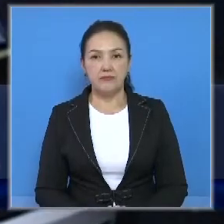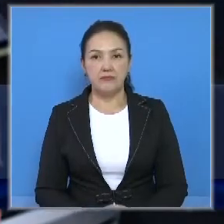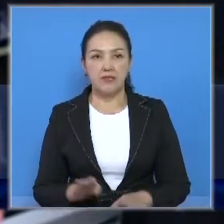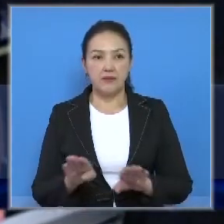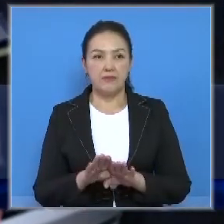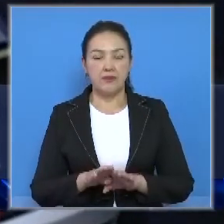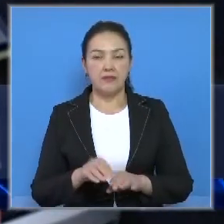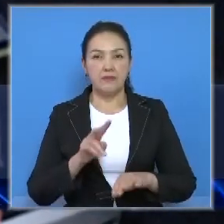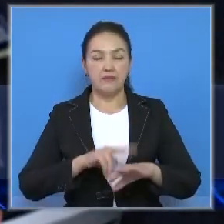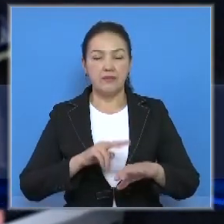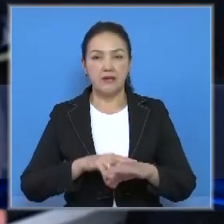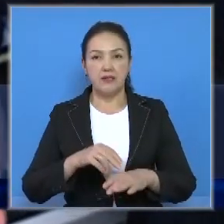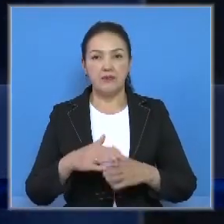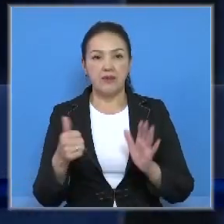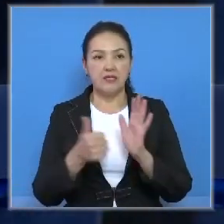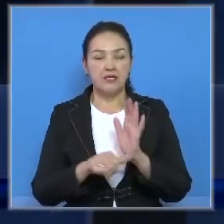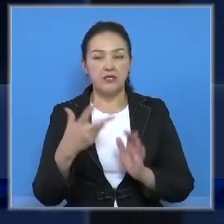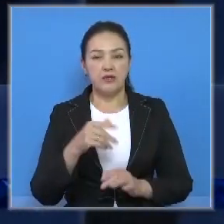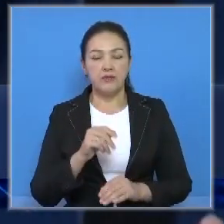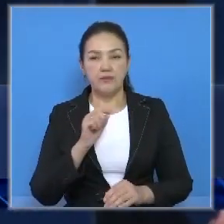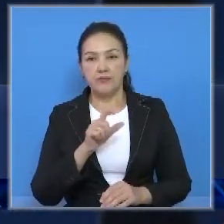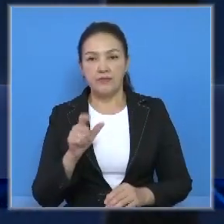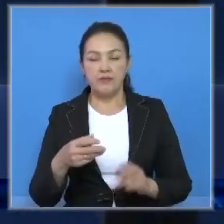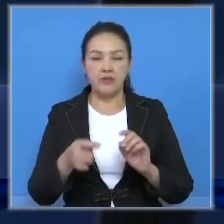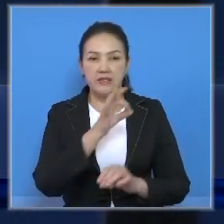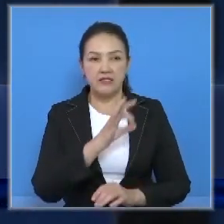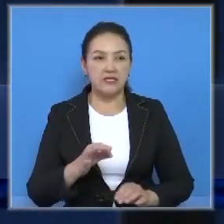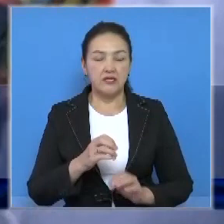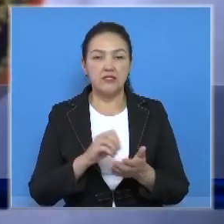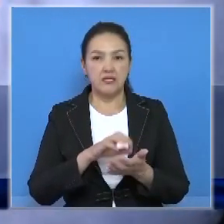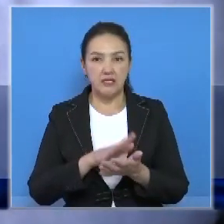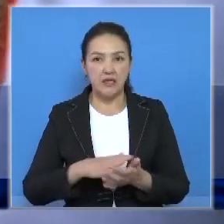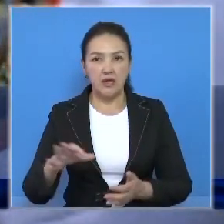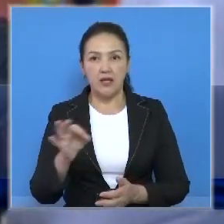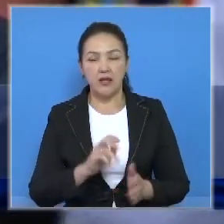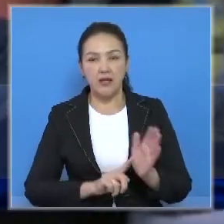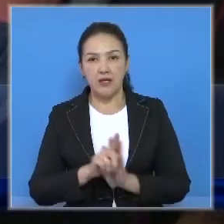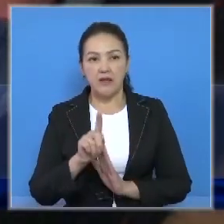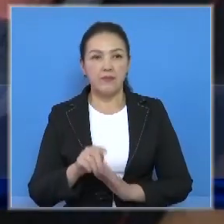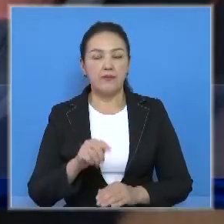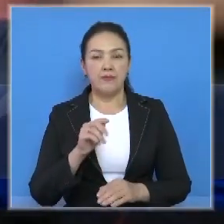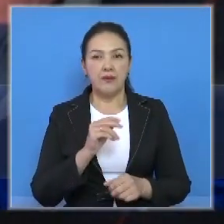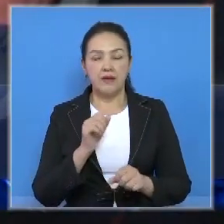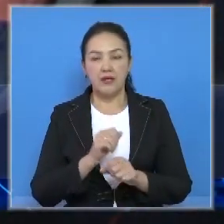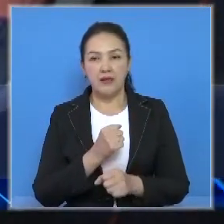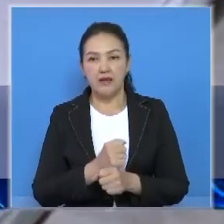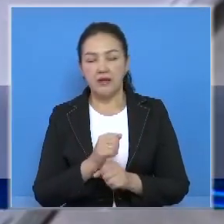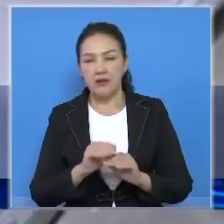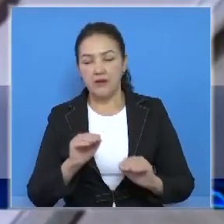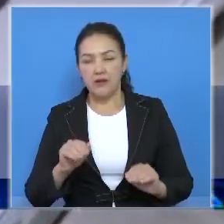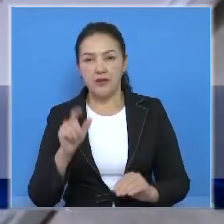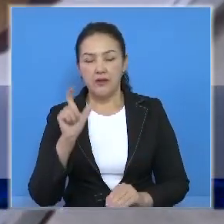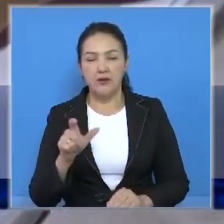данным департамента полиции, более 63% преступлений, зарегистрированных на территории области с начала года, совершены гражданами в возрасте от 14